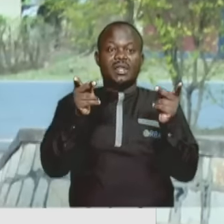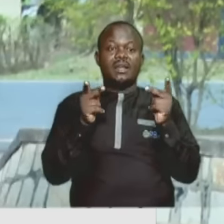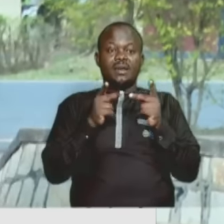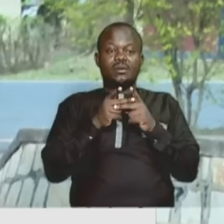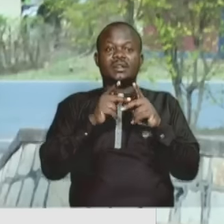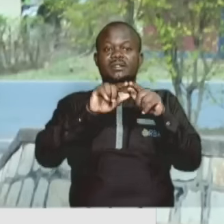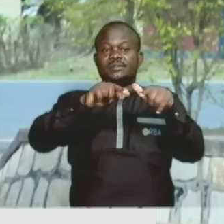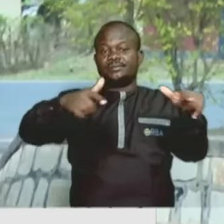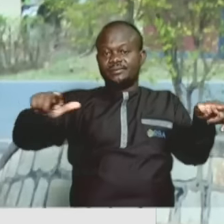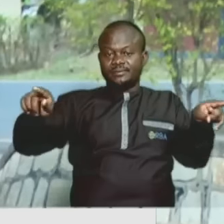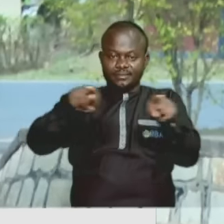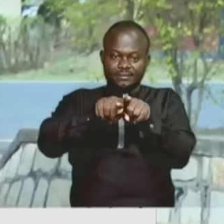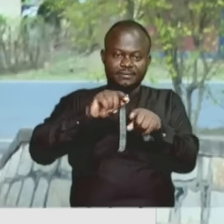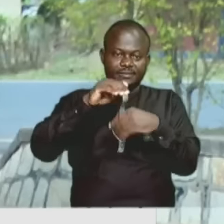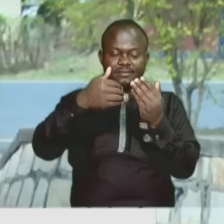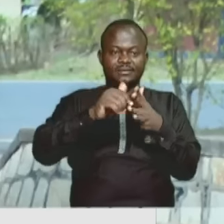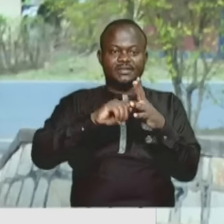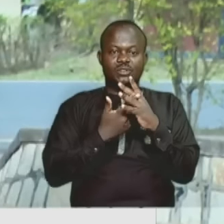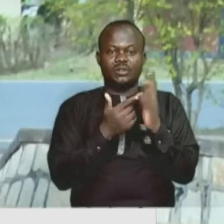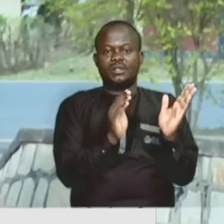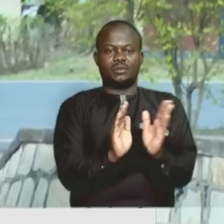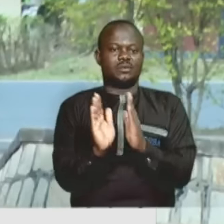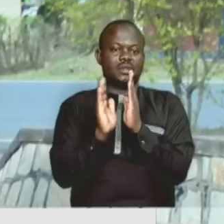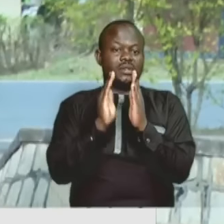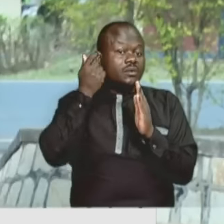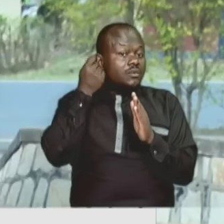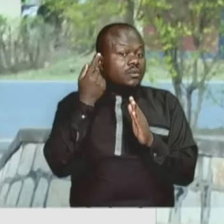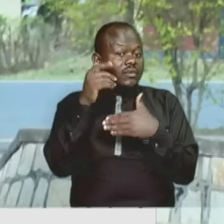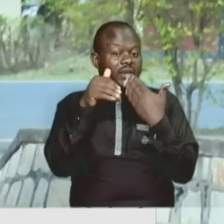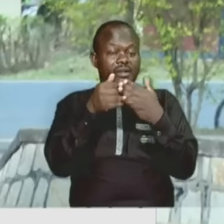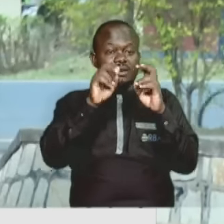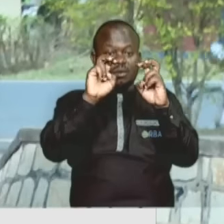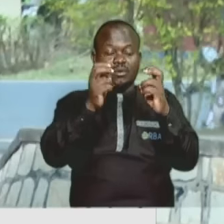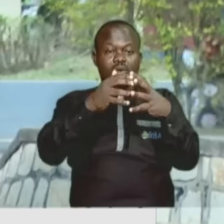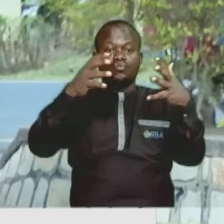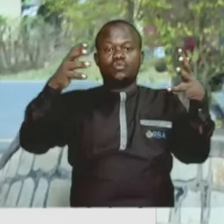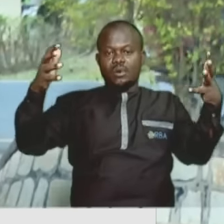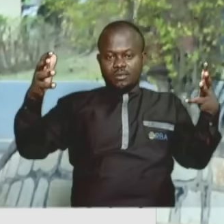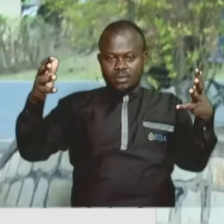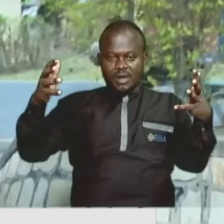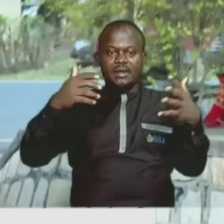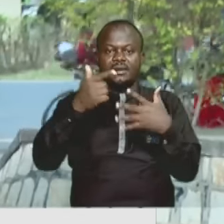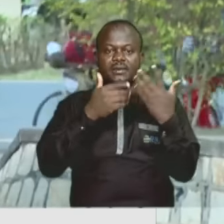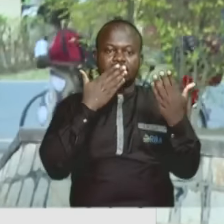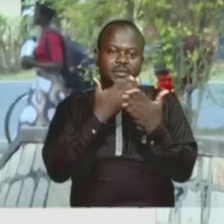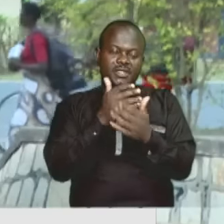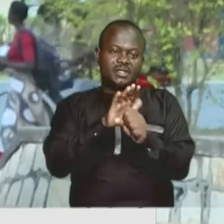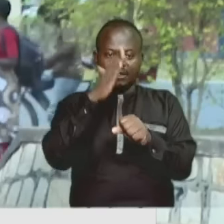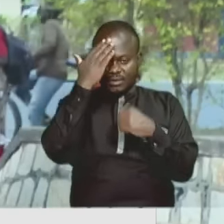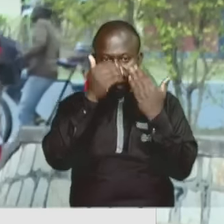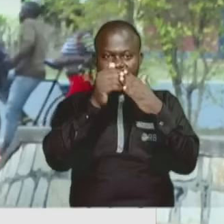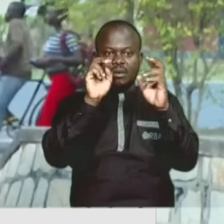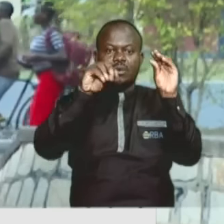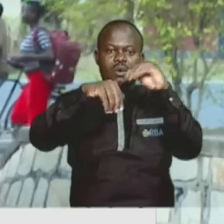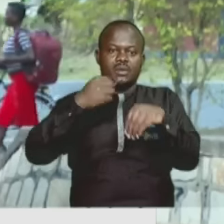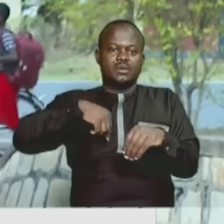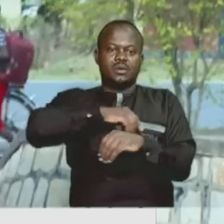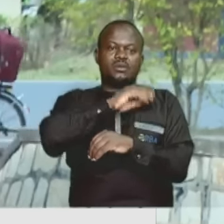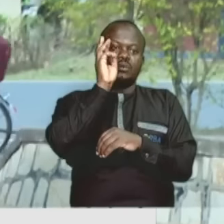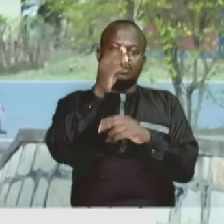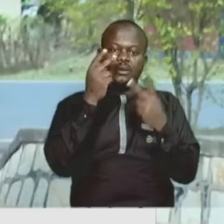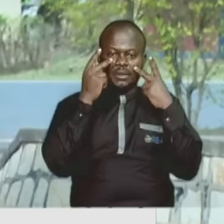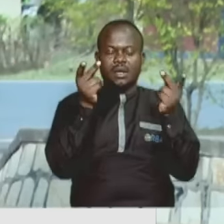amafamu naho twatangiye kuhatunganya ubwo rero kurwagura ni ibintu byiza cyane kuko wa musaruro wacu uzaba